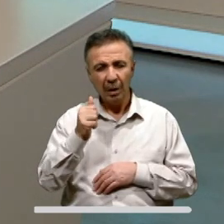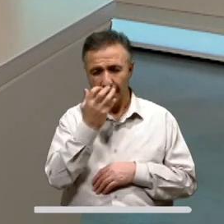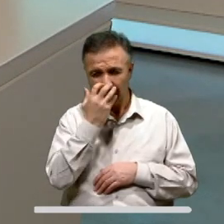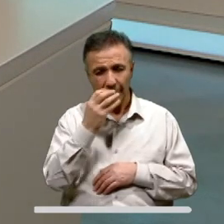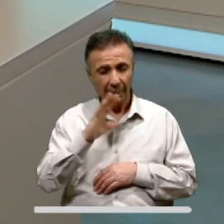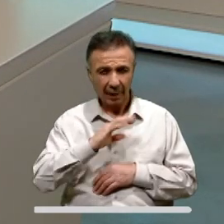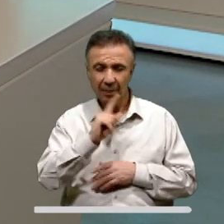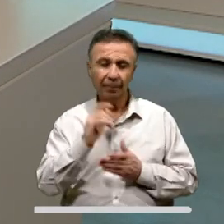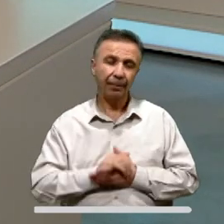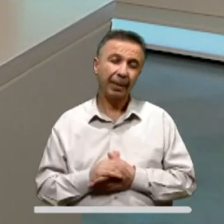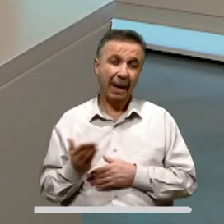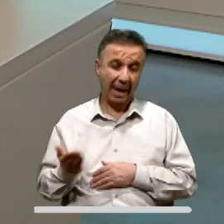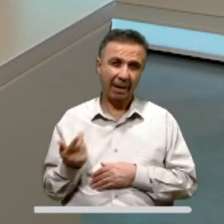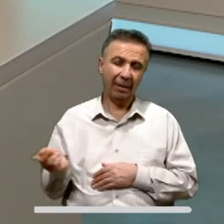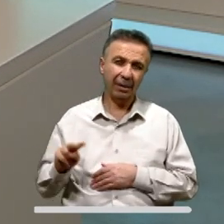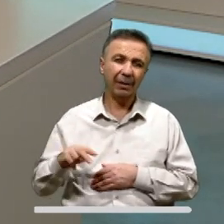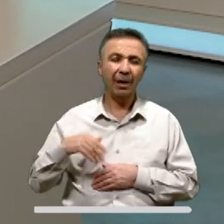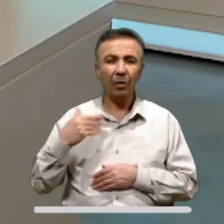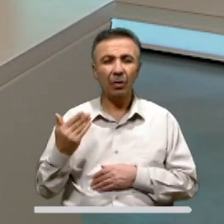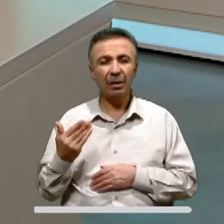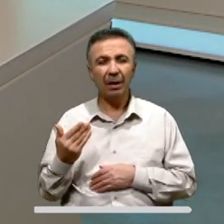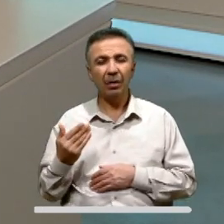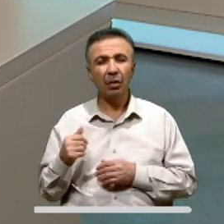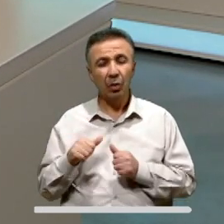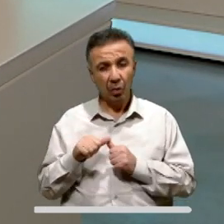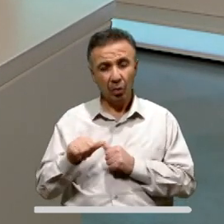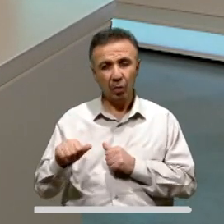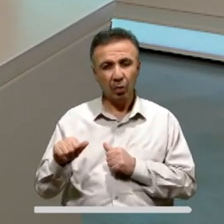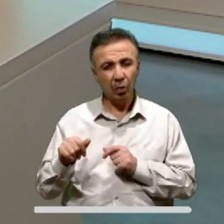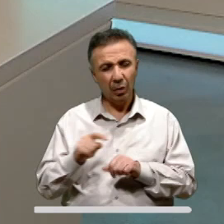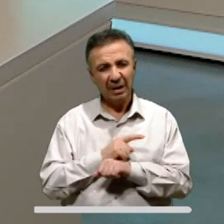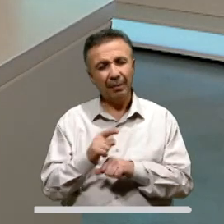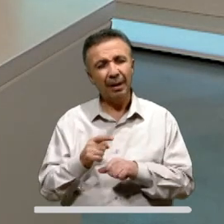önce ne kadar uzun süre ayrı kalırlarsa kalsınlar,